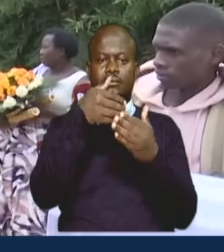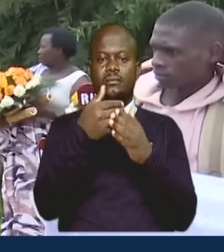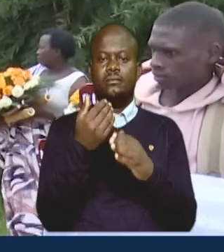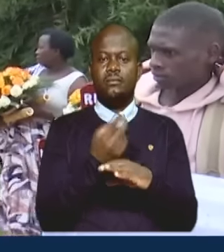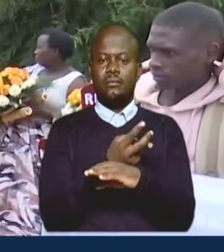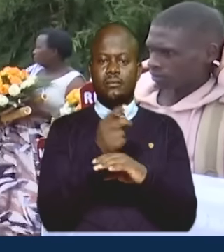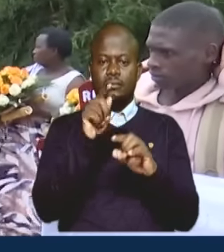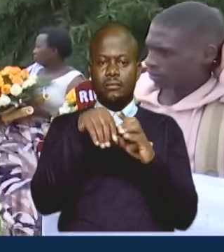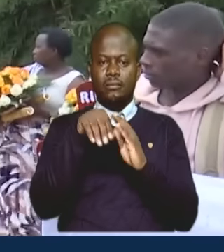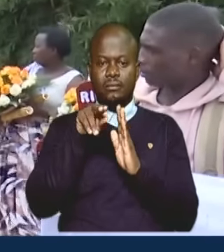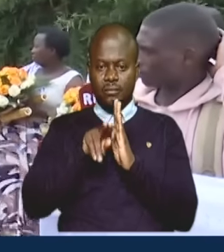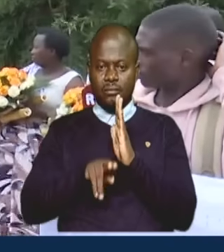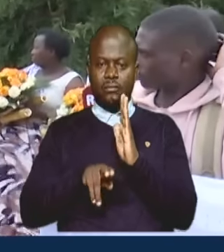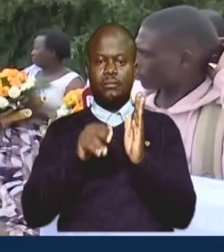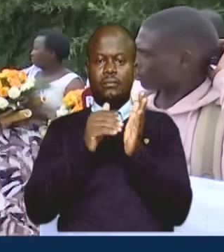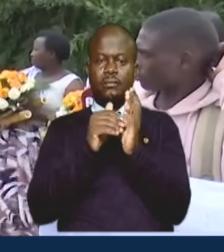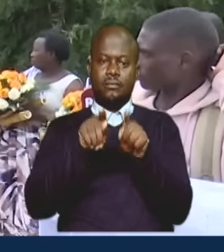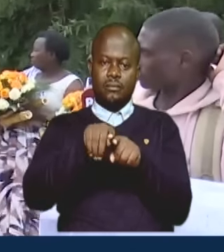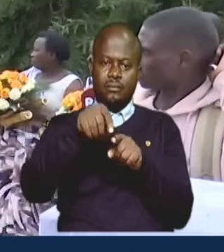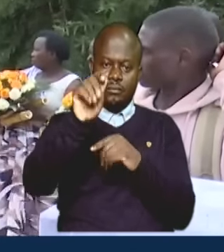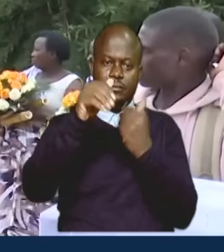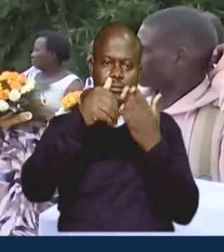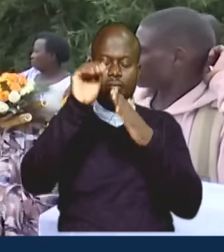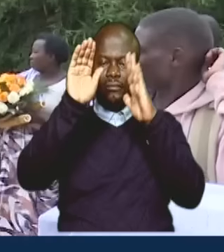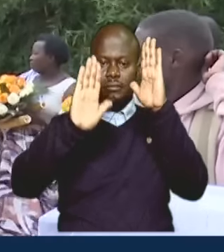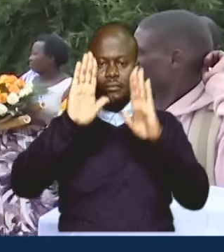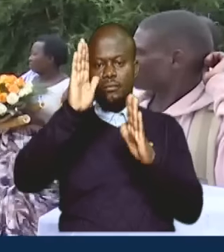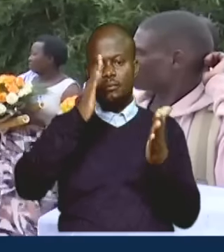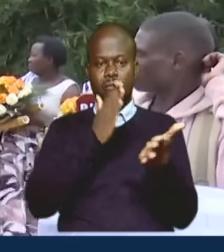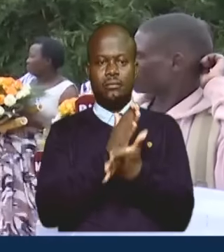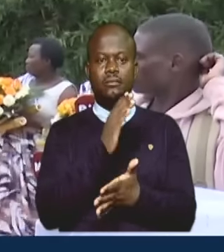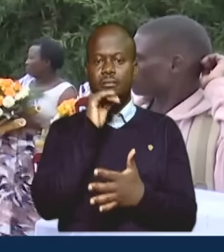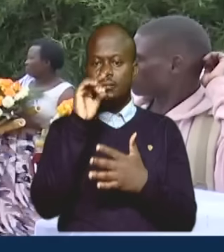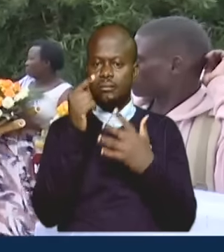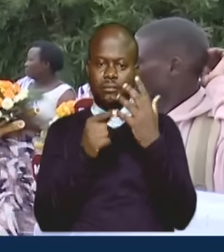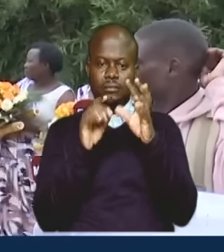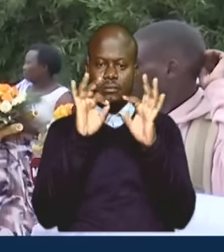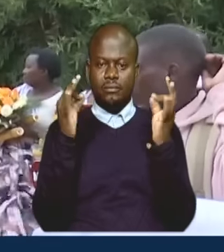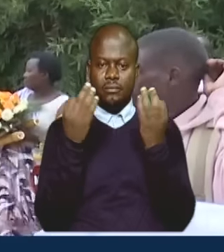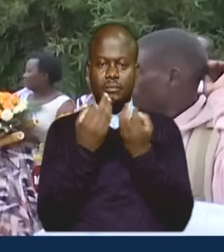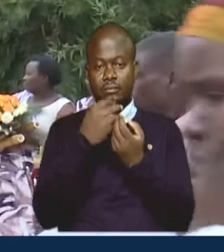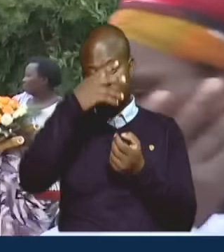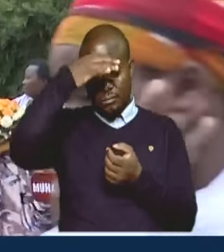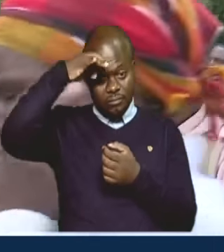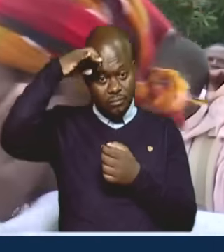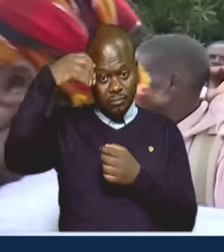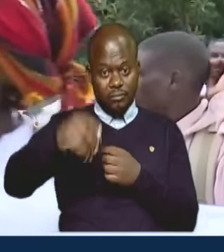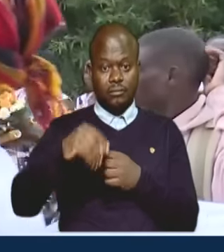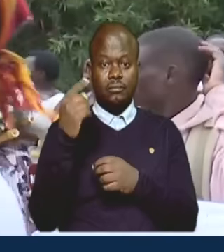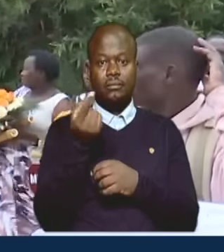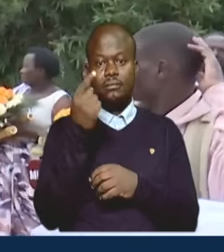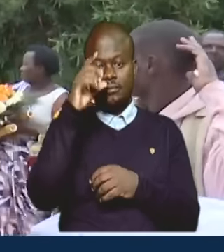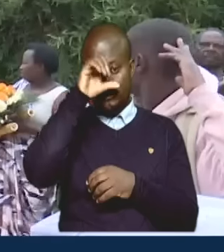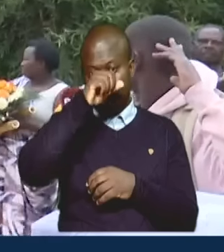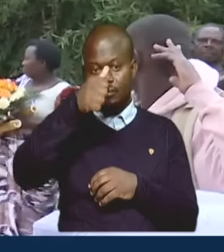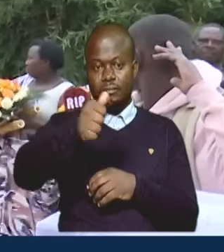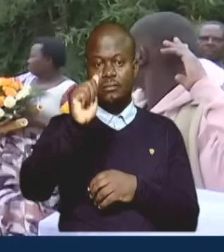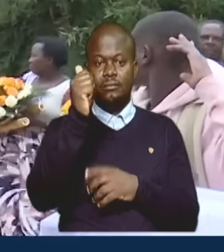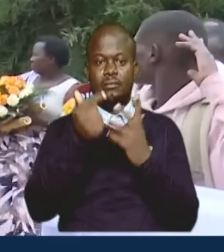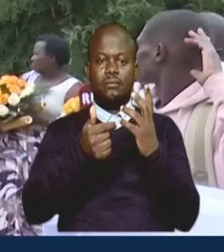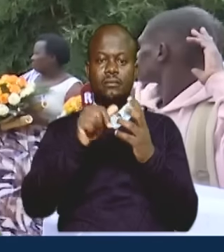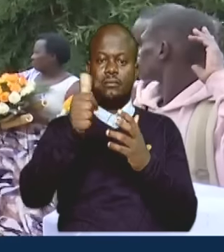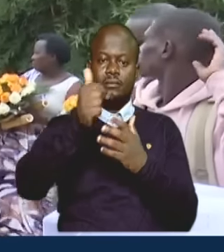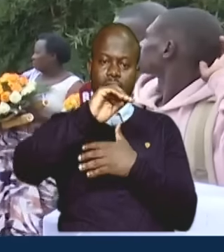tuje gushyingura, nabyo babigizemo uruhare pe. Nta kintu umuryango wavunitseho usibye kubura umuntu wabo, ibindi